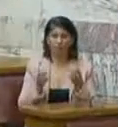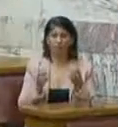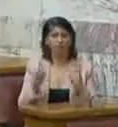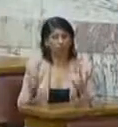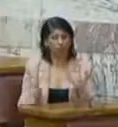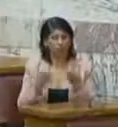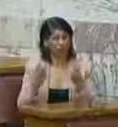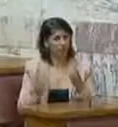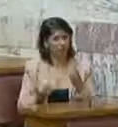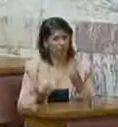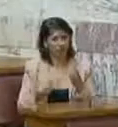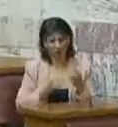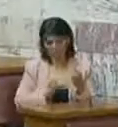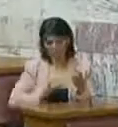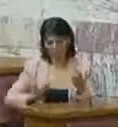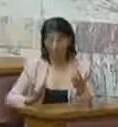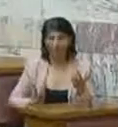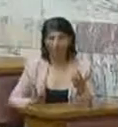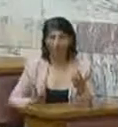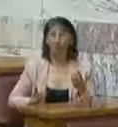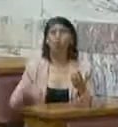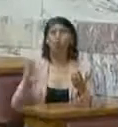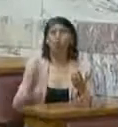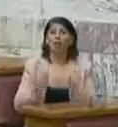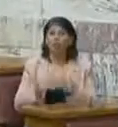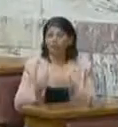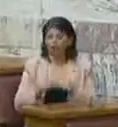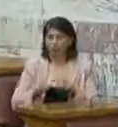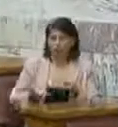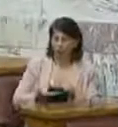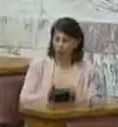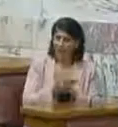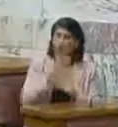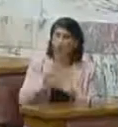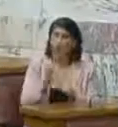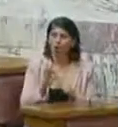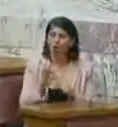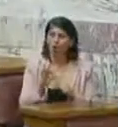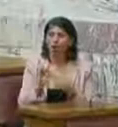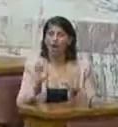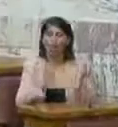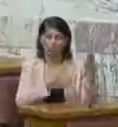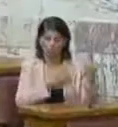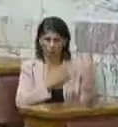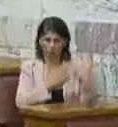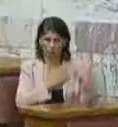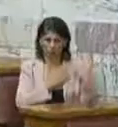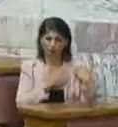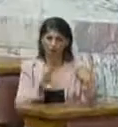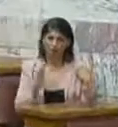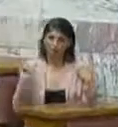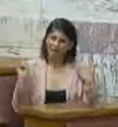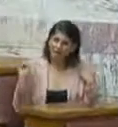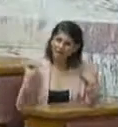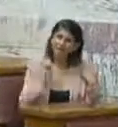είναι εμείς δεν ασκούμε δίωξη λόγω αναρμοδιότητάς μας, αλλά στέλνουμε